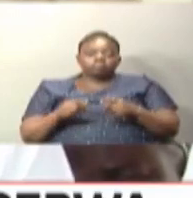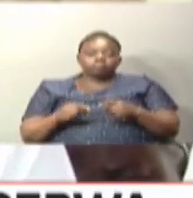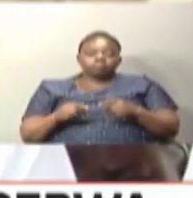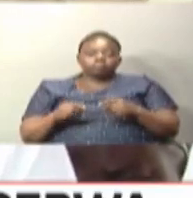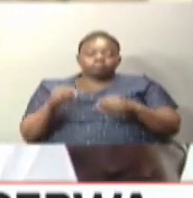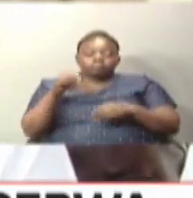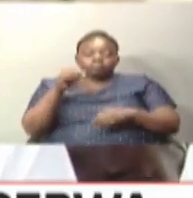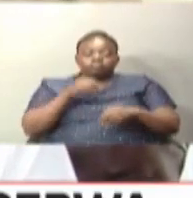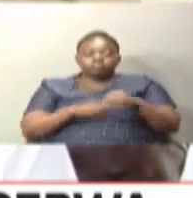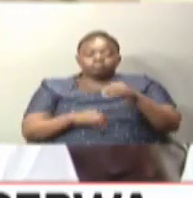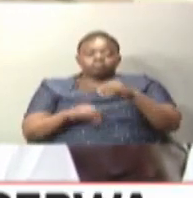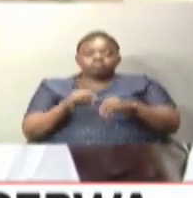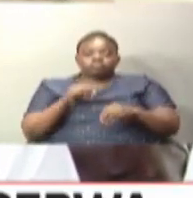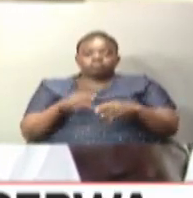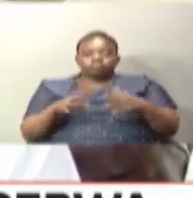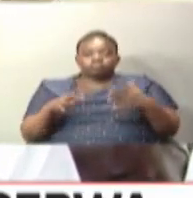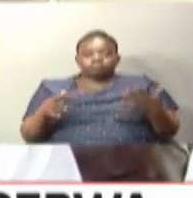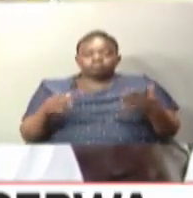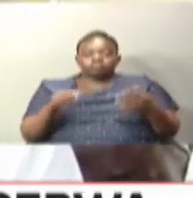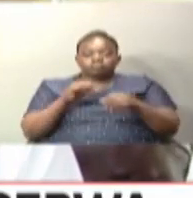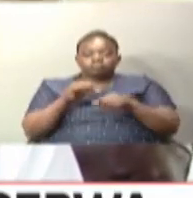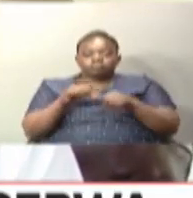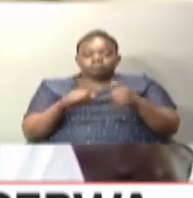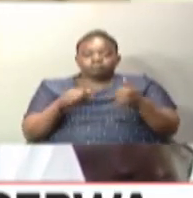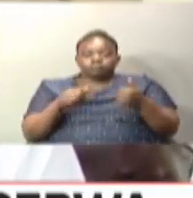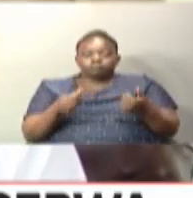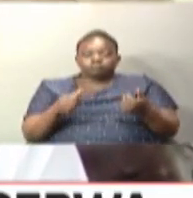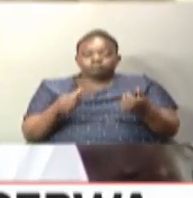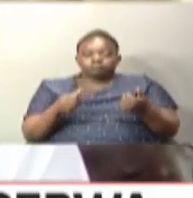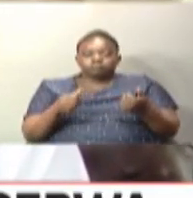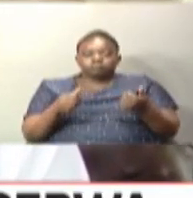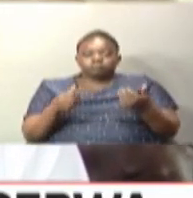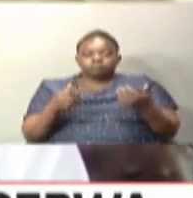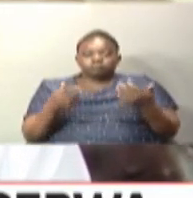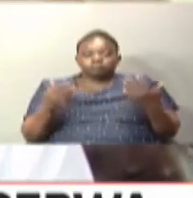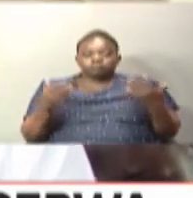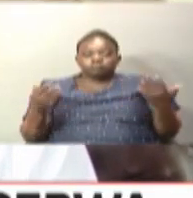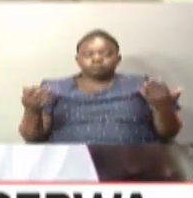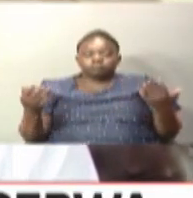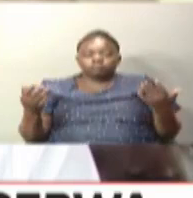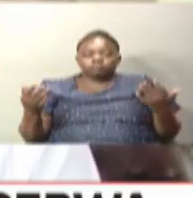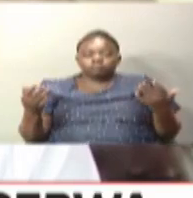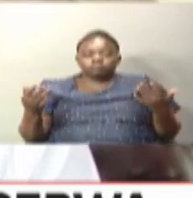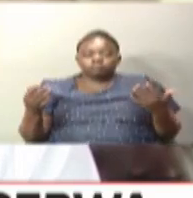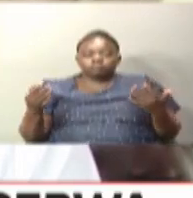okuvaamu shilling emitwalo emiliyoni